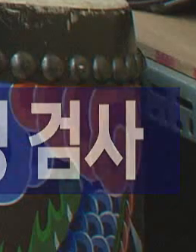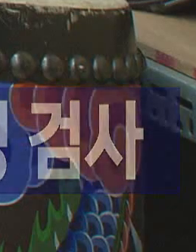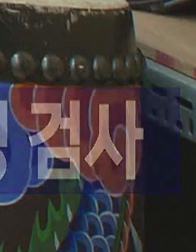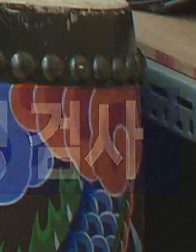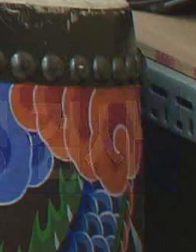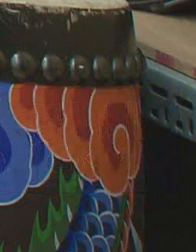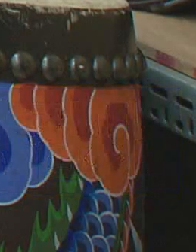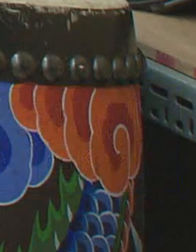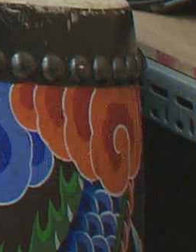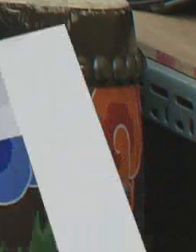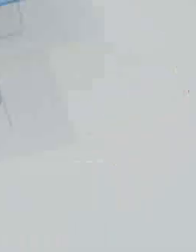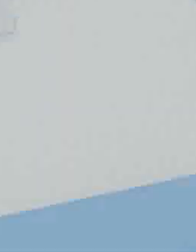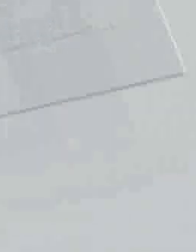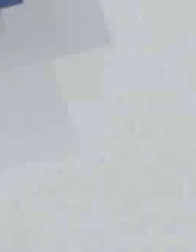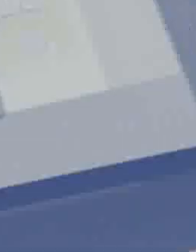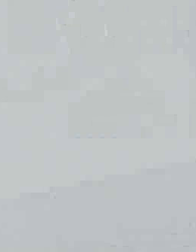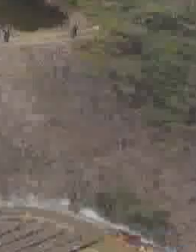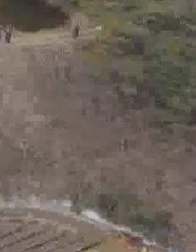진단검사가 실시됐습니다.